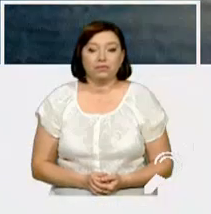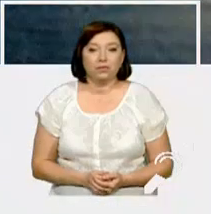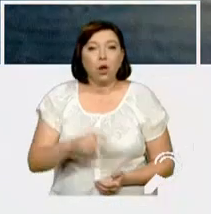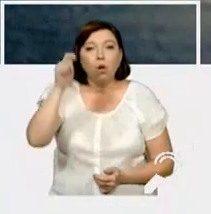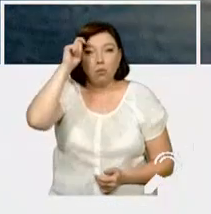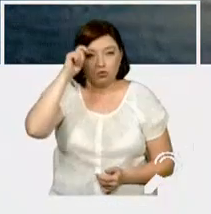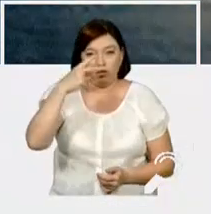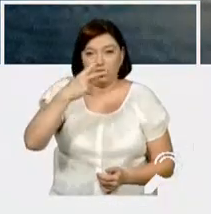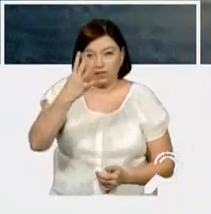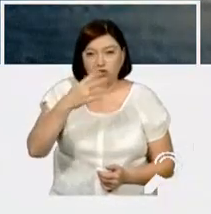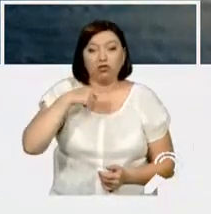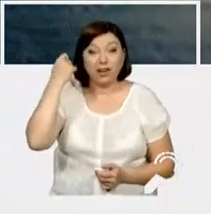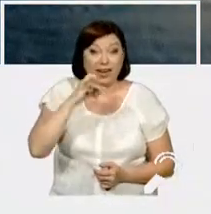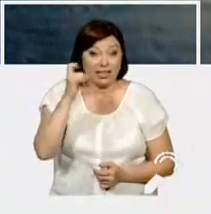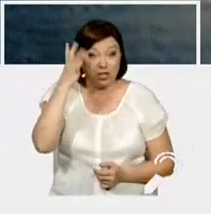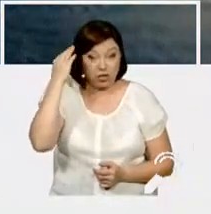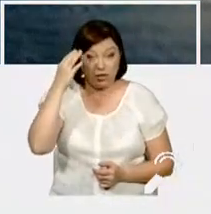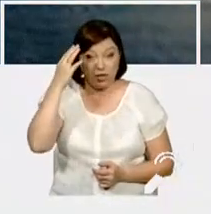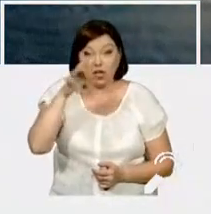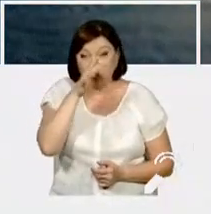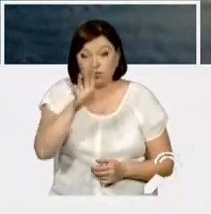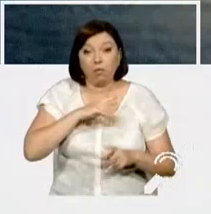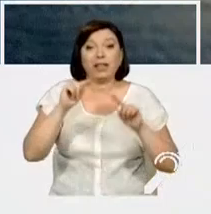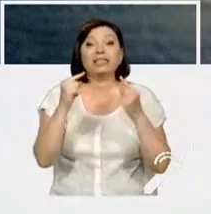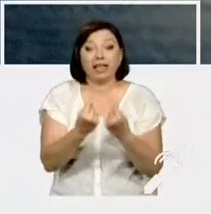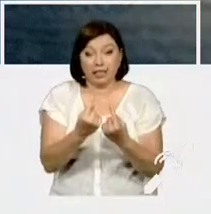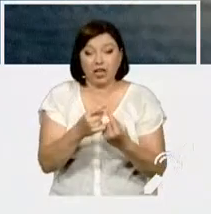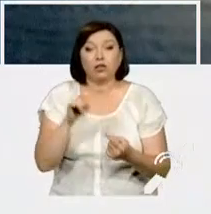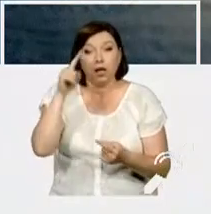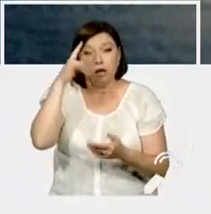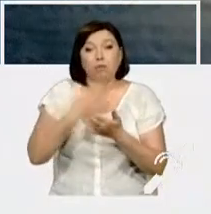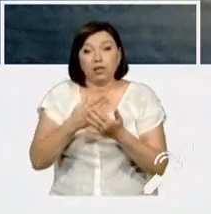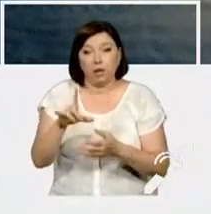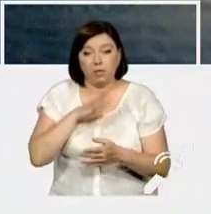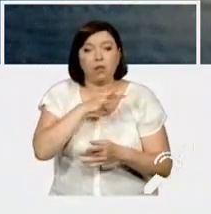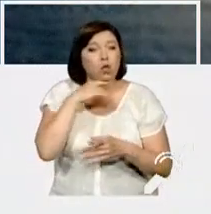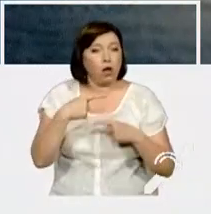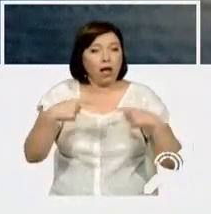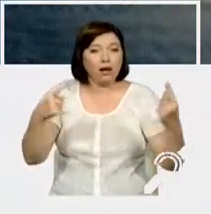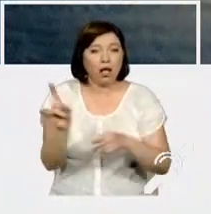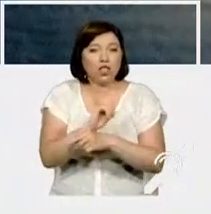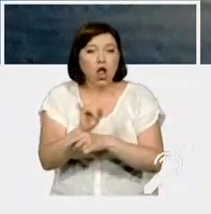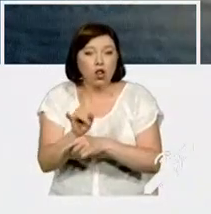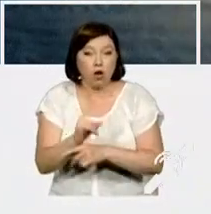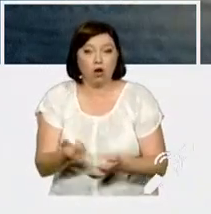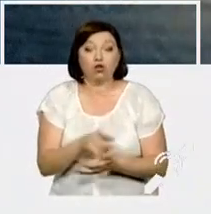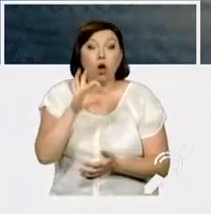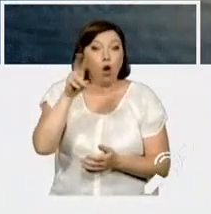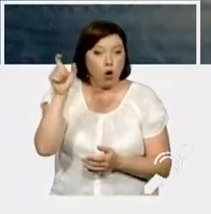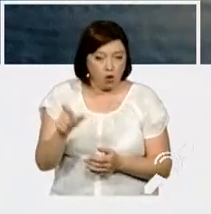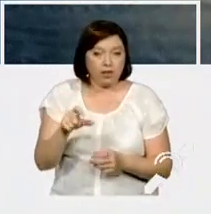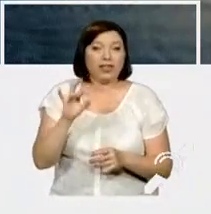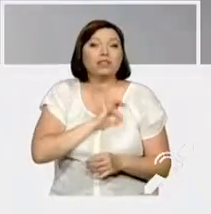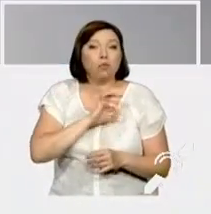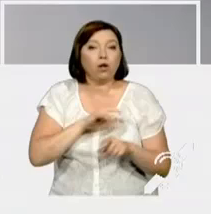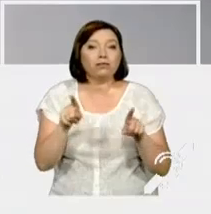un bărbat de 24 de ani din Chișinău a fost reținut de polițiști și este suspectat de comiterea mai multor escrocherii individul folosea